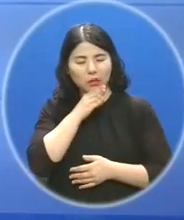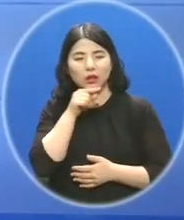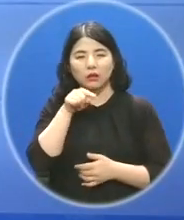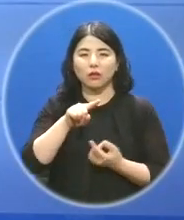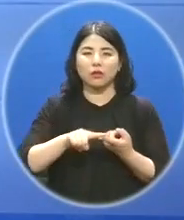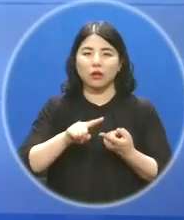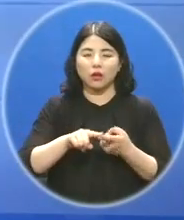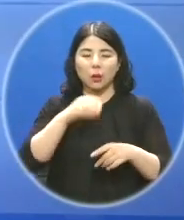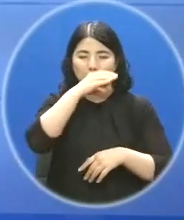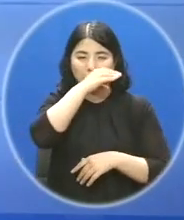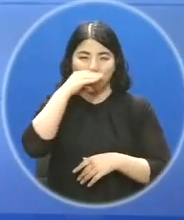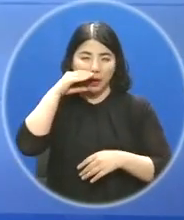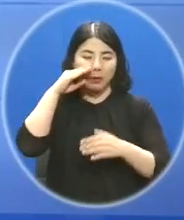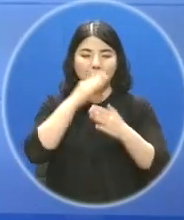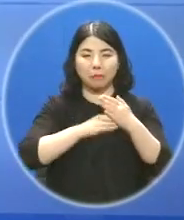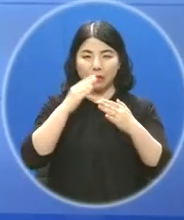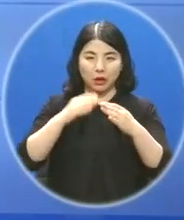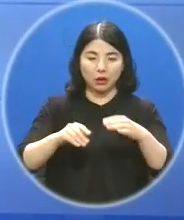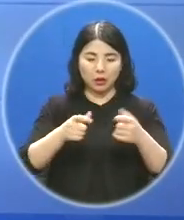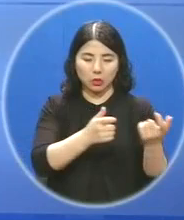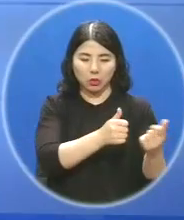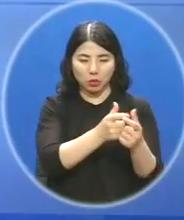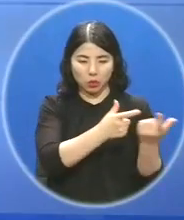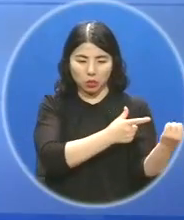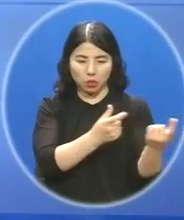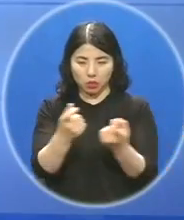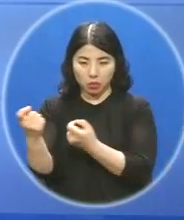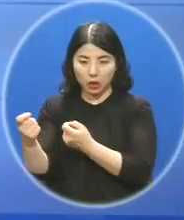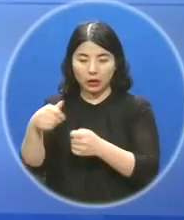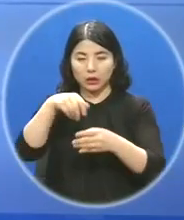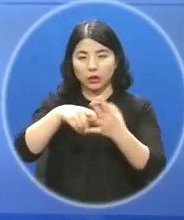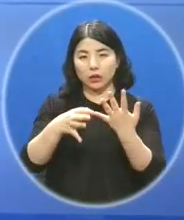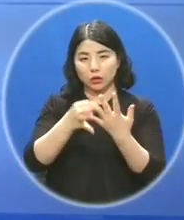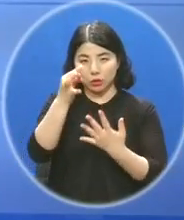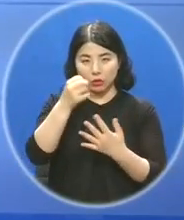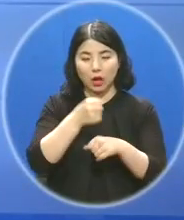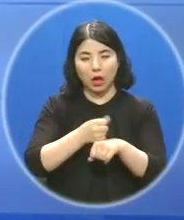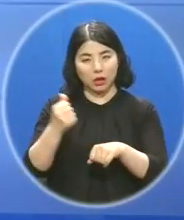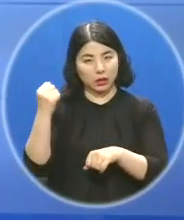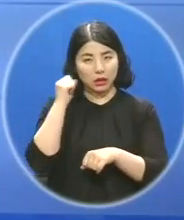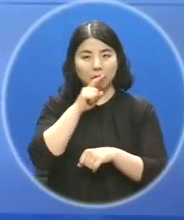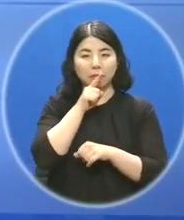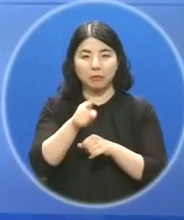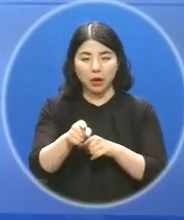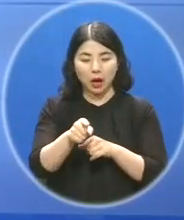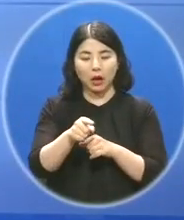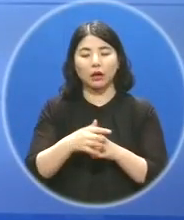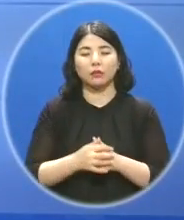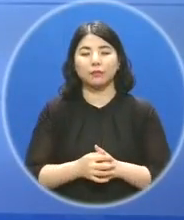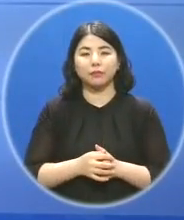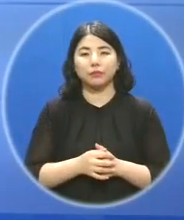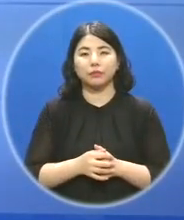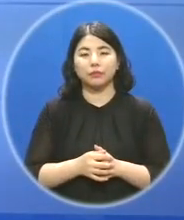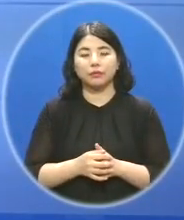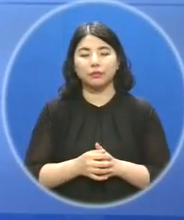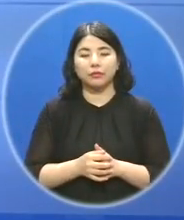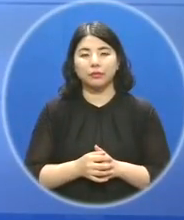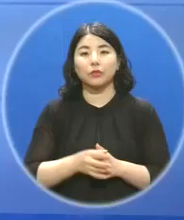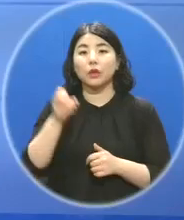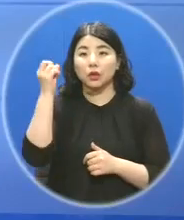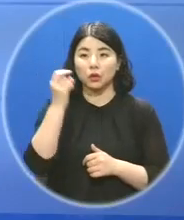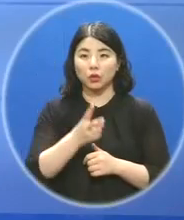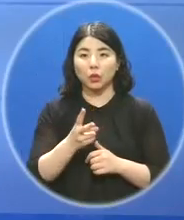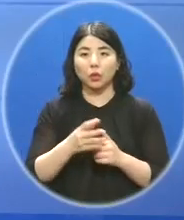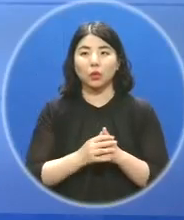때문에 공정하게 다 똑같은 위치에 놓고 선출을 하자. 이제 이러한 것들이 좀 그 작용을 했고요. 또